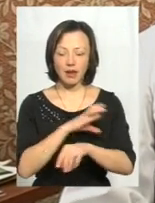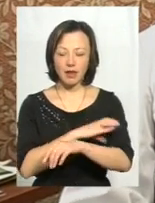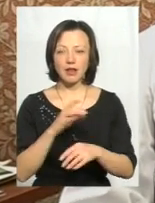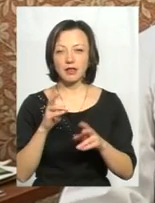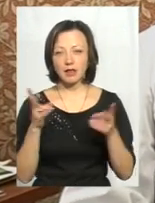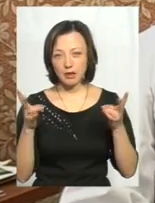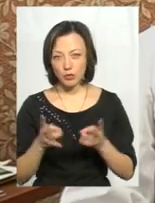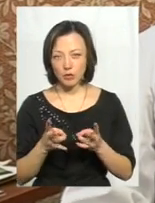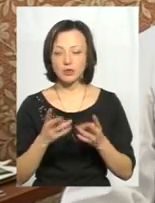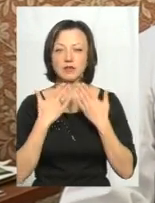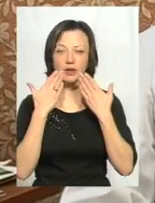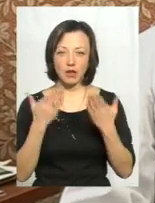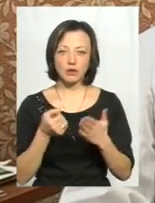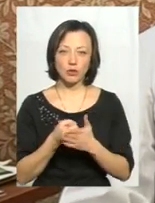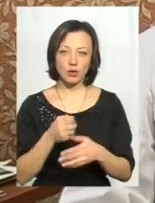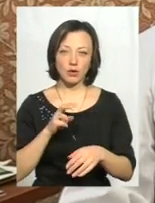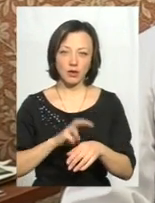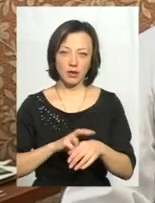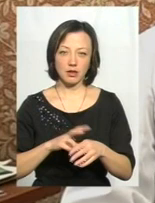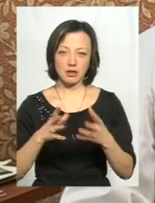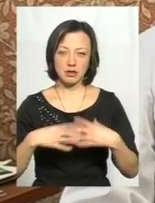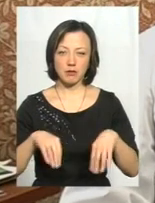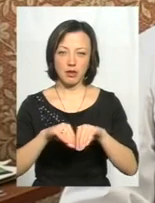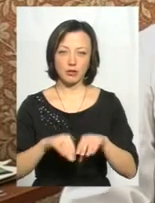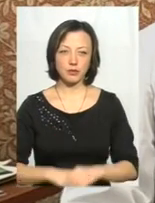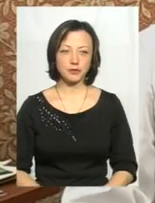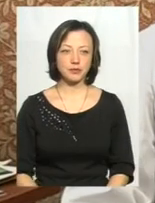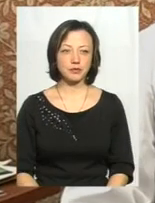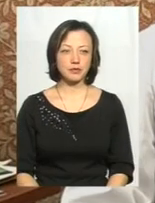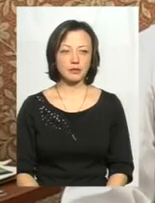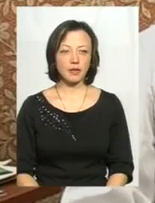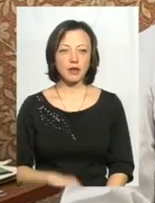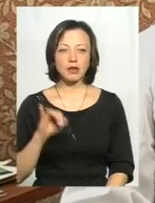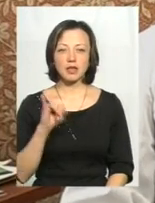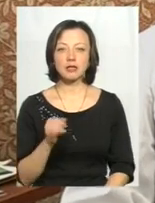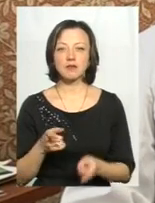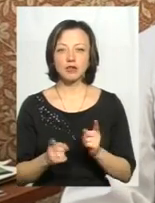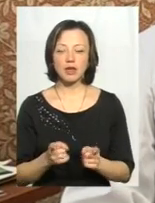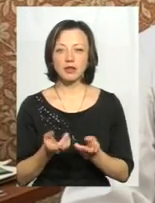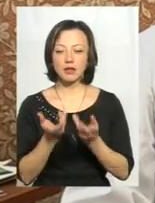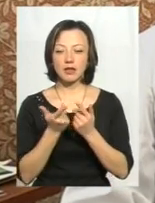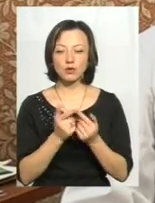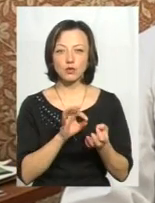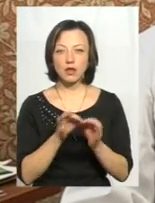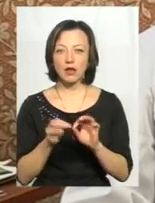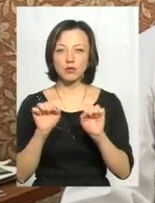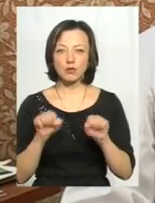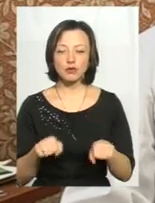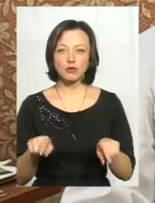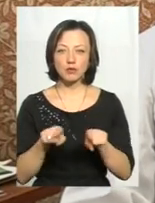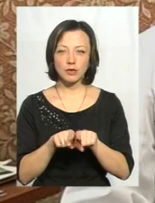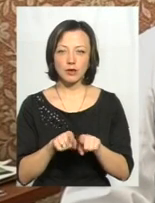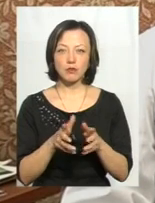разі необхідності звертатись до сімейного лікаря. Ну і, звичайно, кількість ускладнень може бути